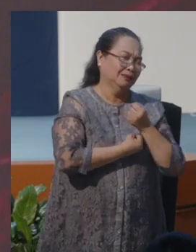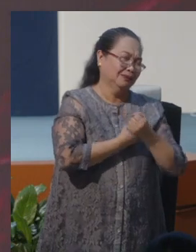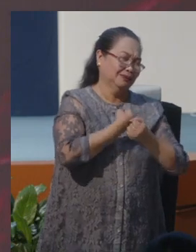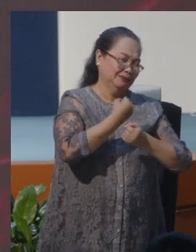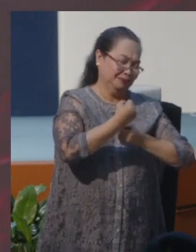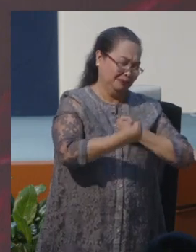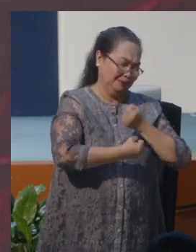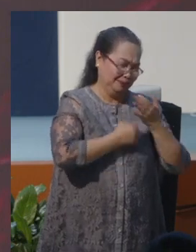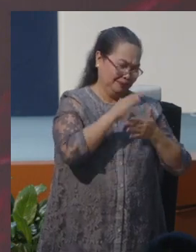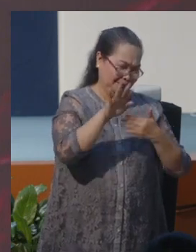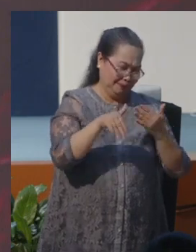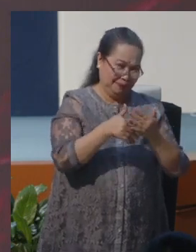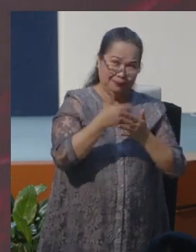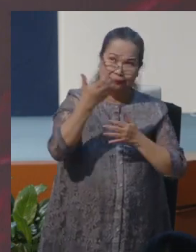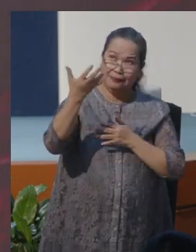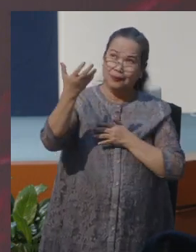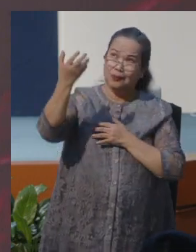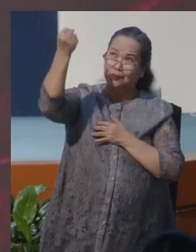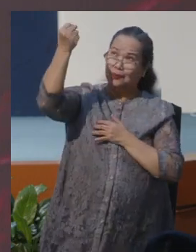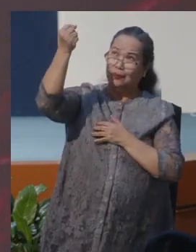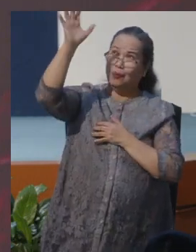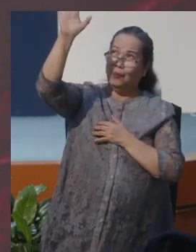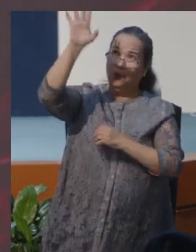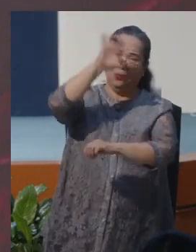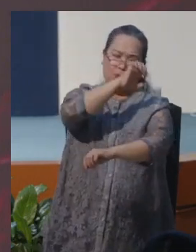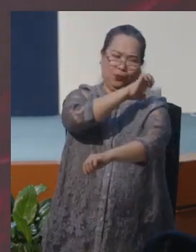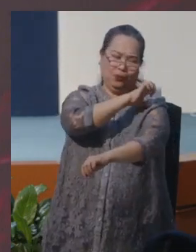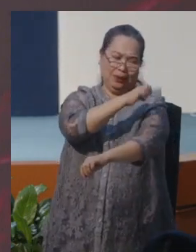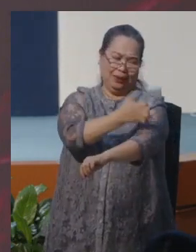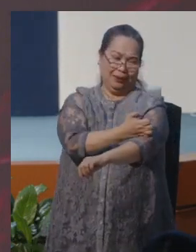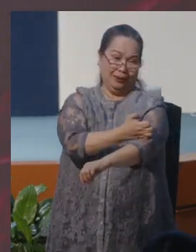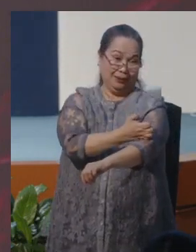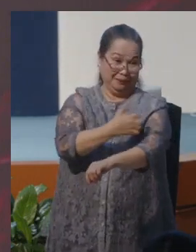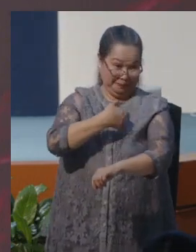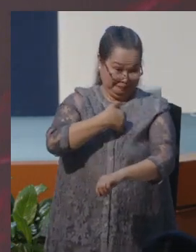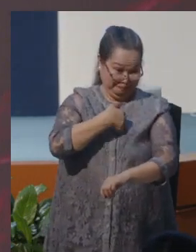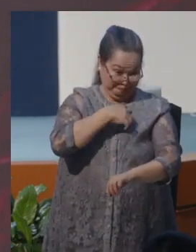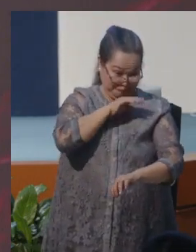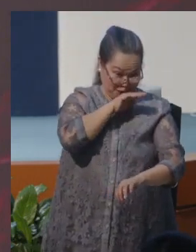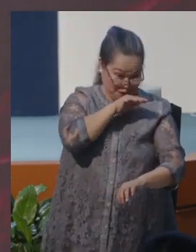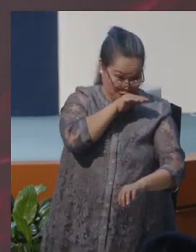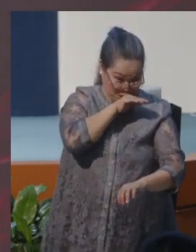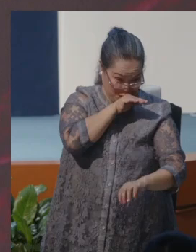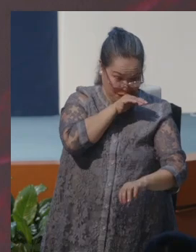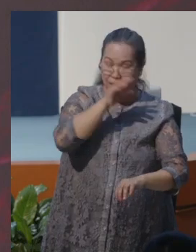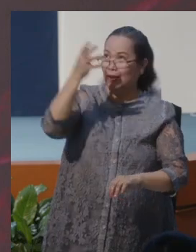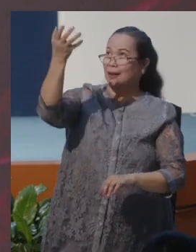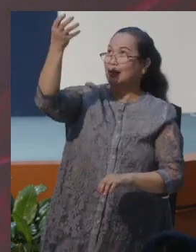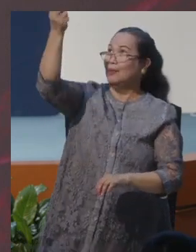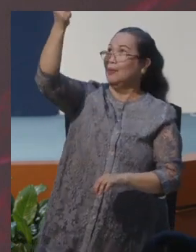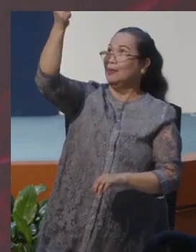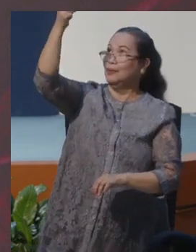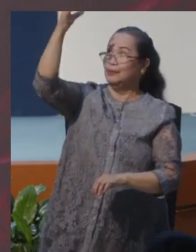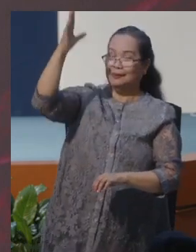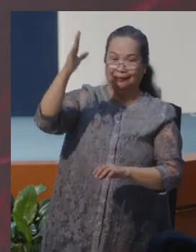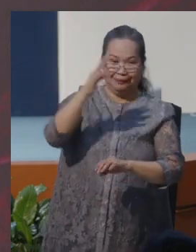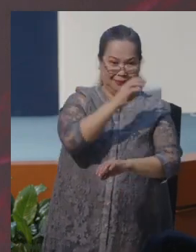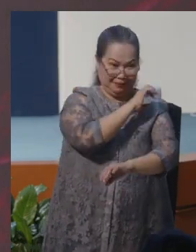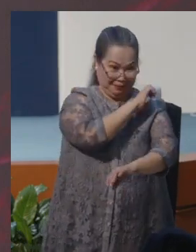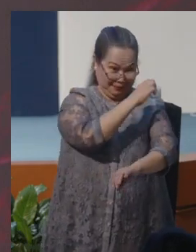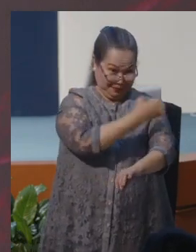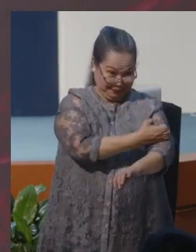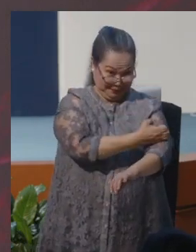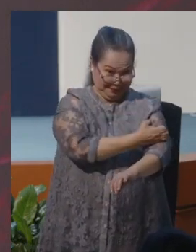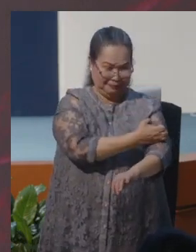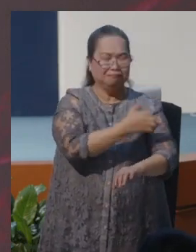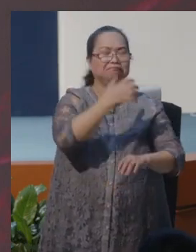all His energy. I toil, His energy, that He